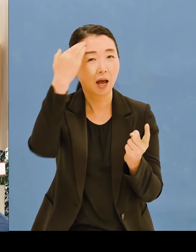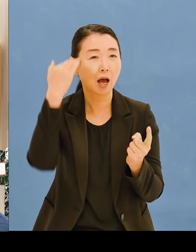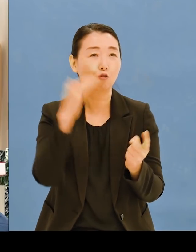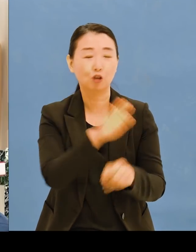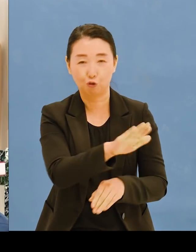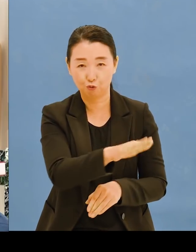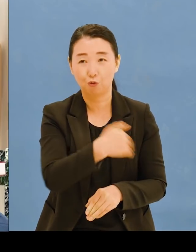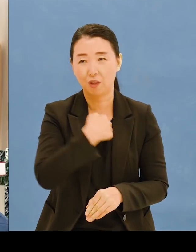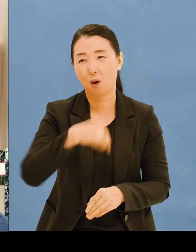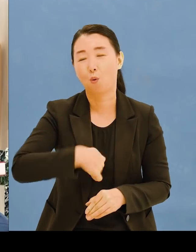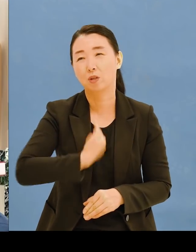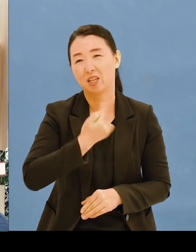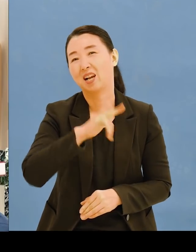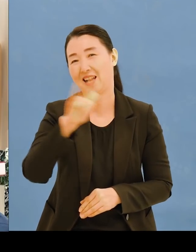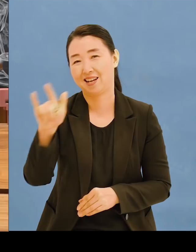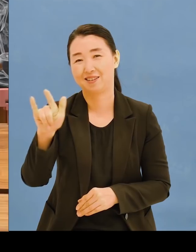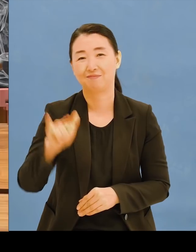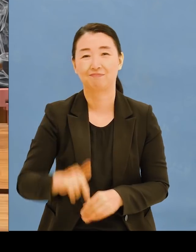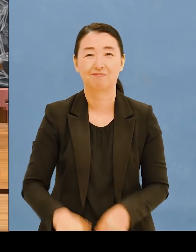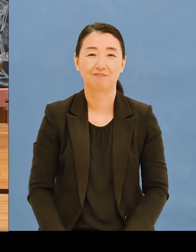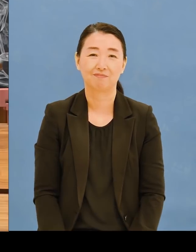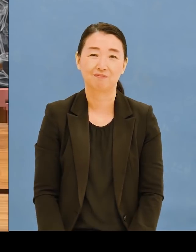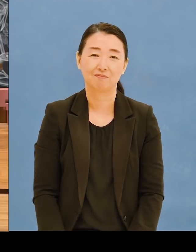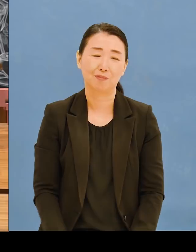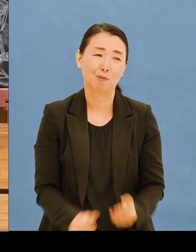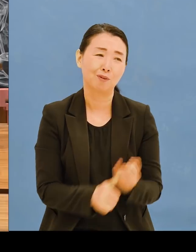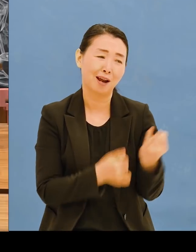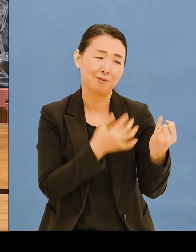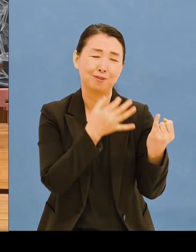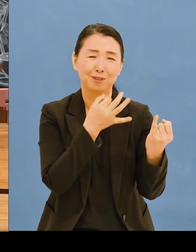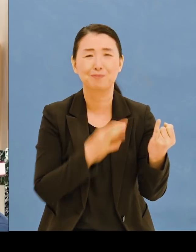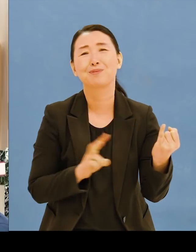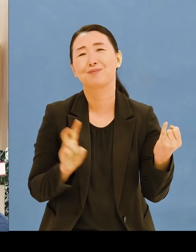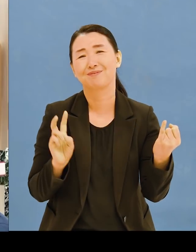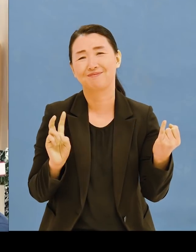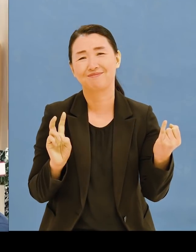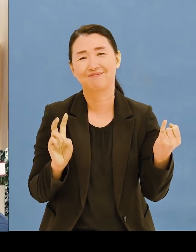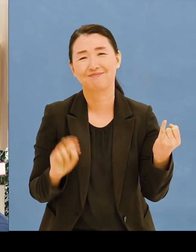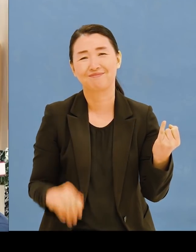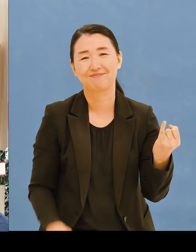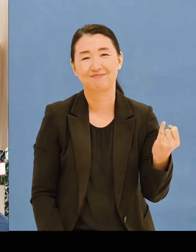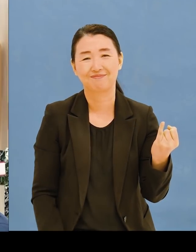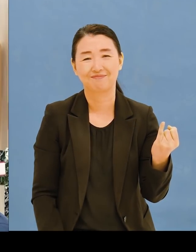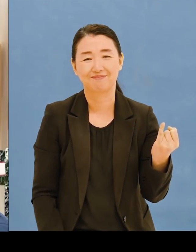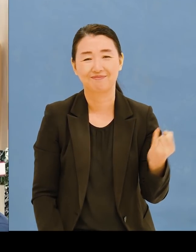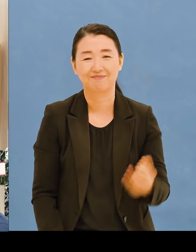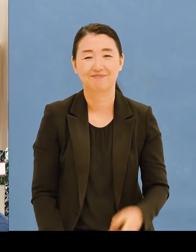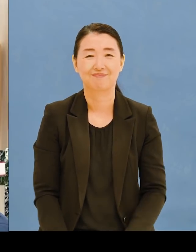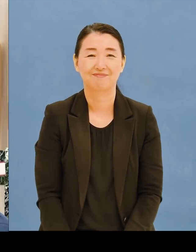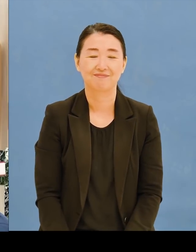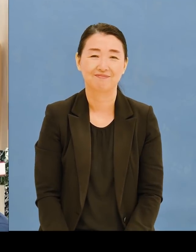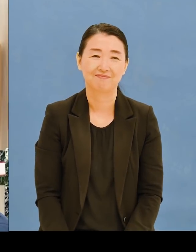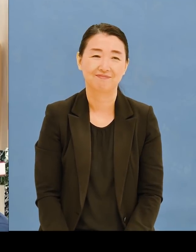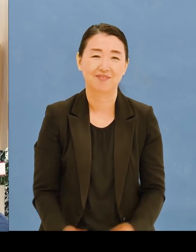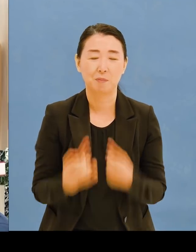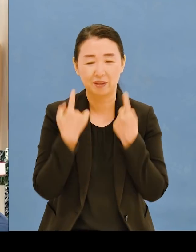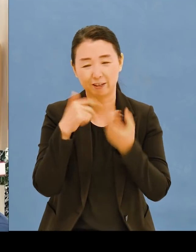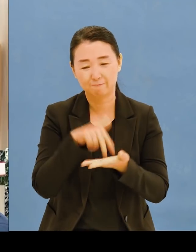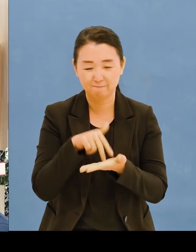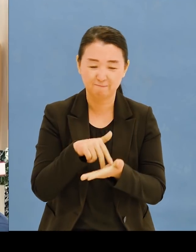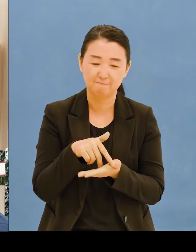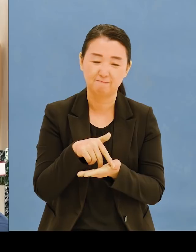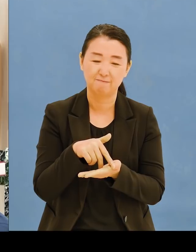두고 제가 이제 혼자 유학을 간 거예요. 네. 제 아내도 참 힘들었어요 그때. 근데 그러니까. 이제 그래서 여러 사정상